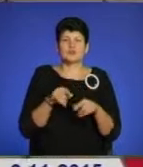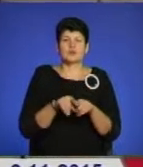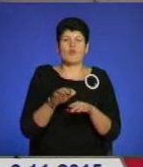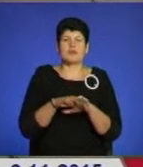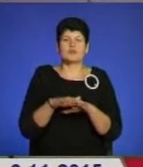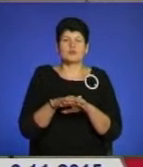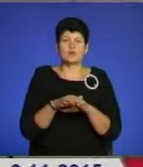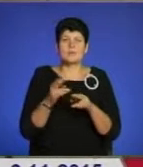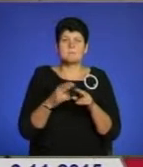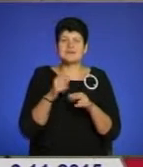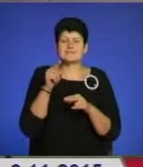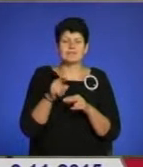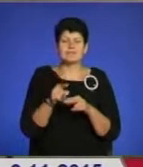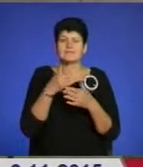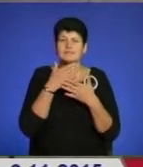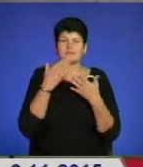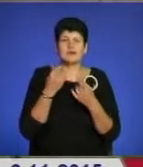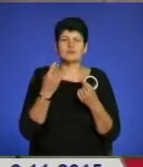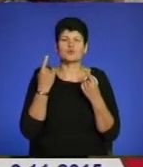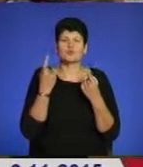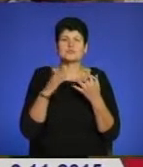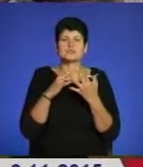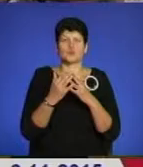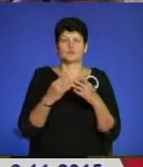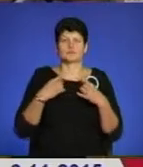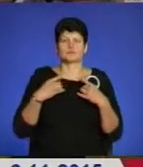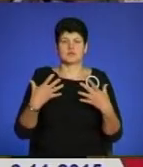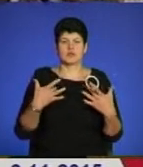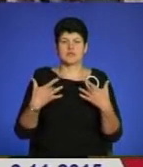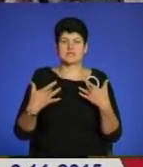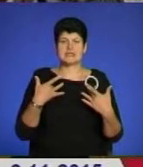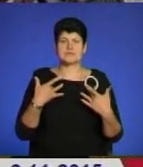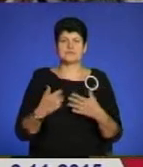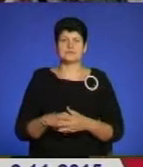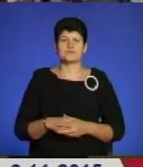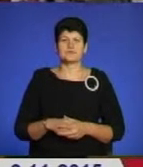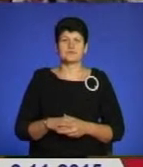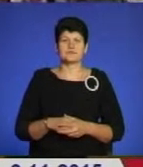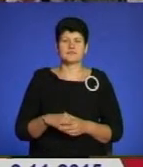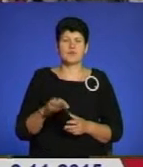народними. Без них не обходиться жодна сільська урочистість чи концерт. Острівка!